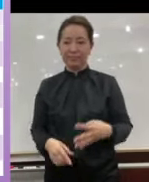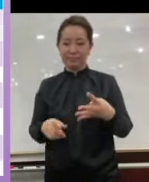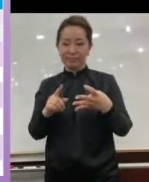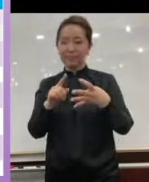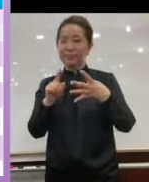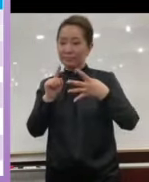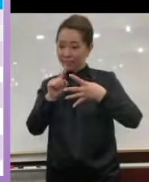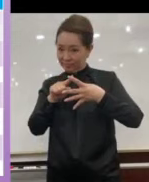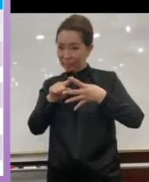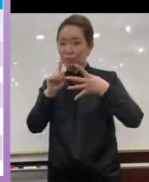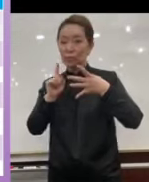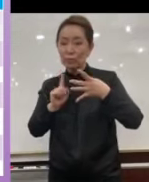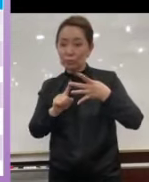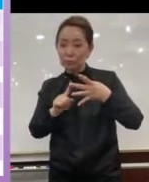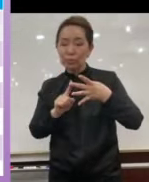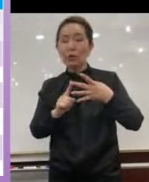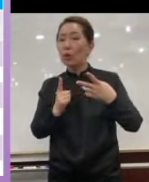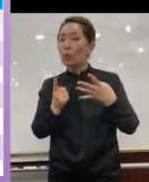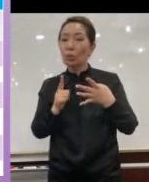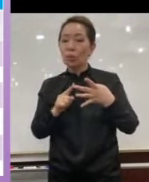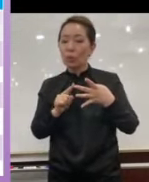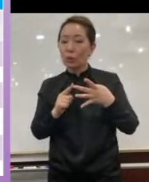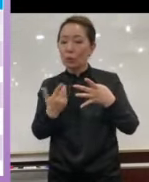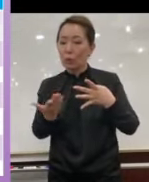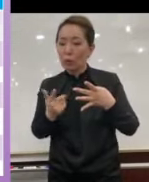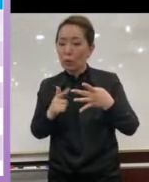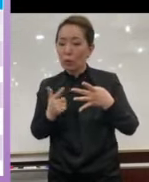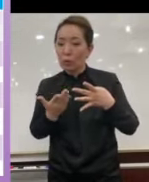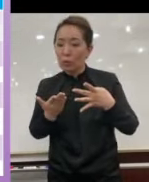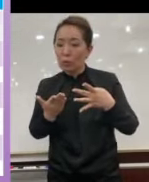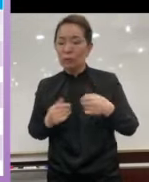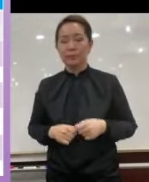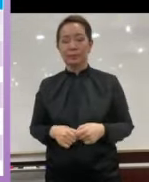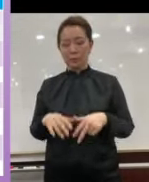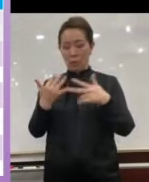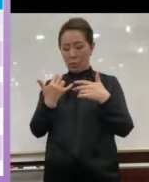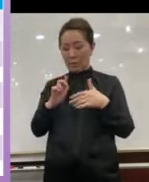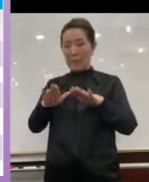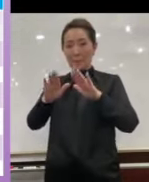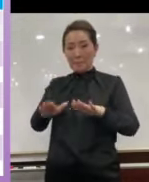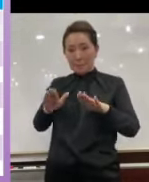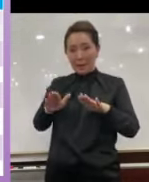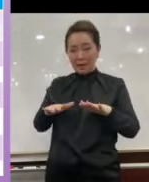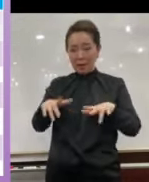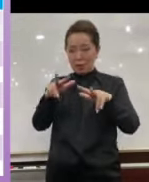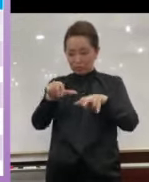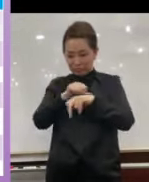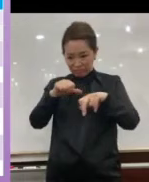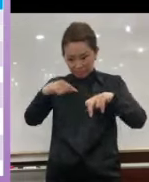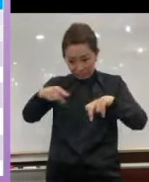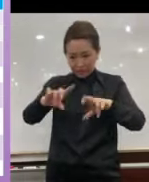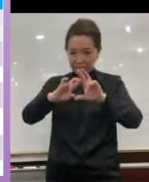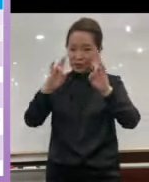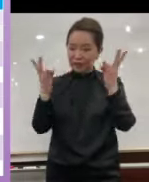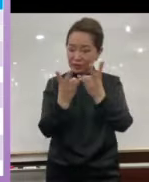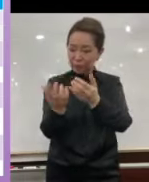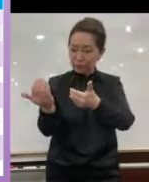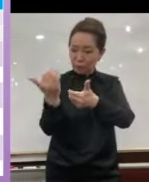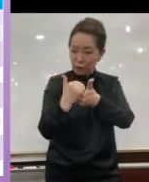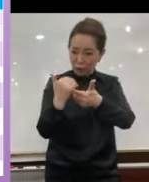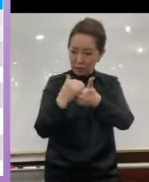Үрдүн 2 маань болохоор юу гэхээр Улаанбаатар хотдох хөгжлийн бэрхшээлтэй иргэдийн нийгмийн оролцоог дэмжин ажилладаг төрийн